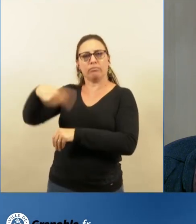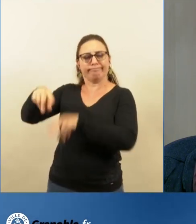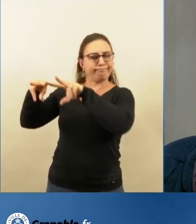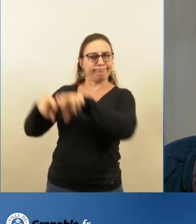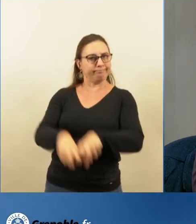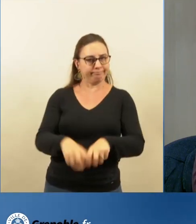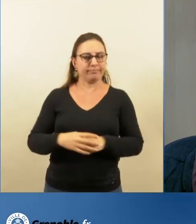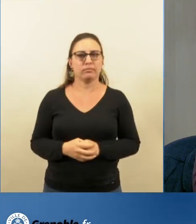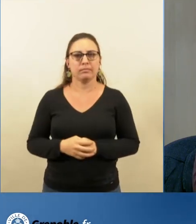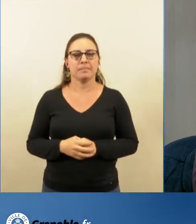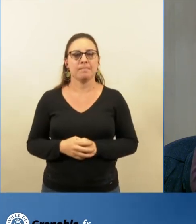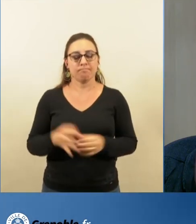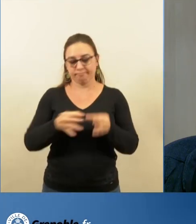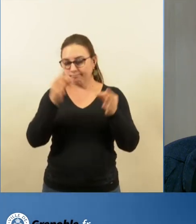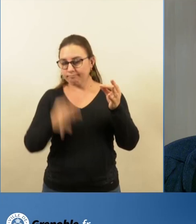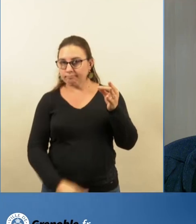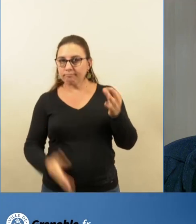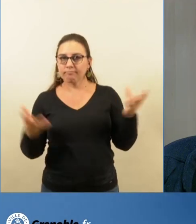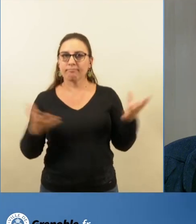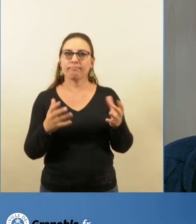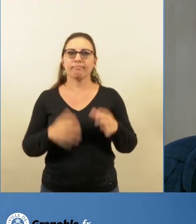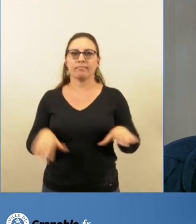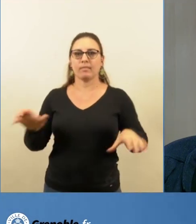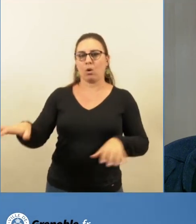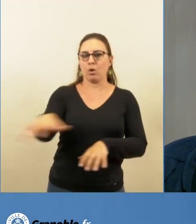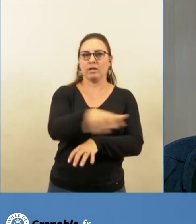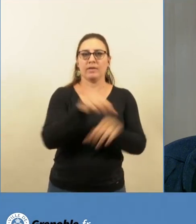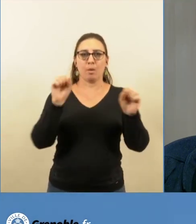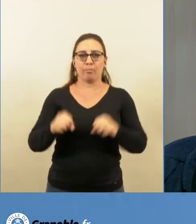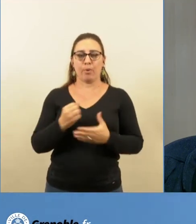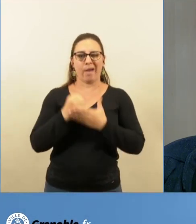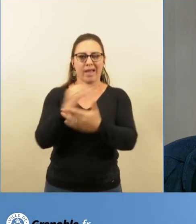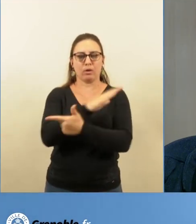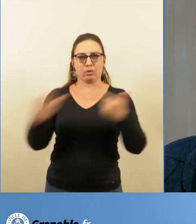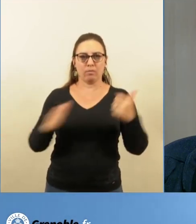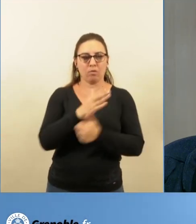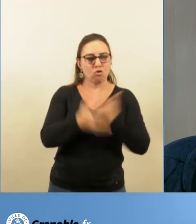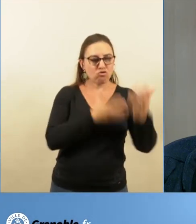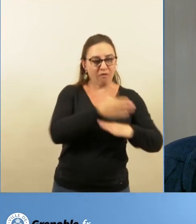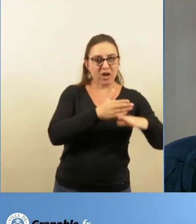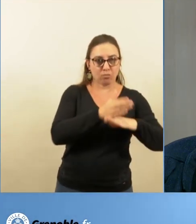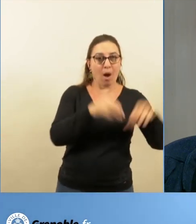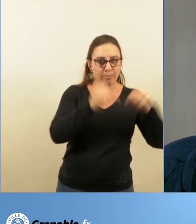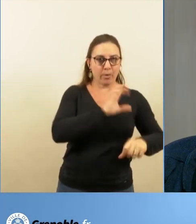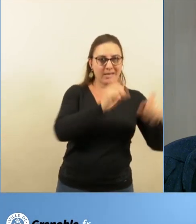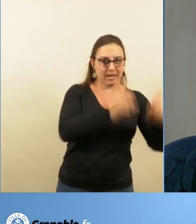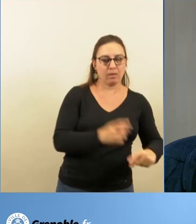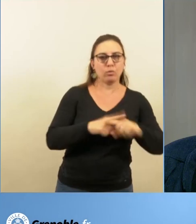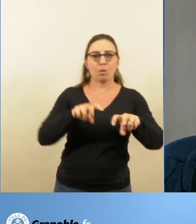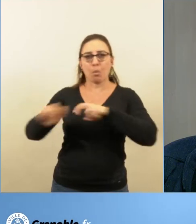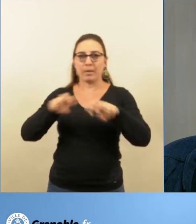disent-ils que nous disent-ils que les collectivités ont deux leviers majeures l'action sur le chauffage au bois et celui sur les mobilités